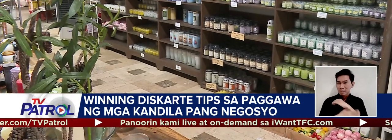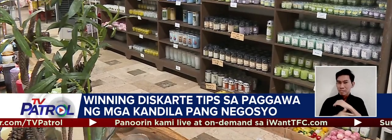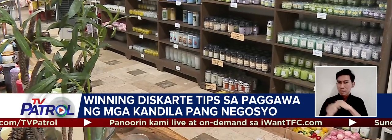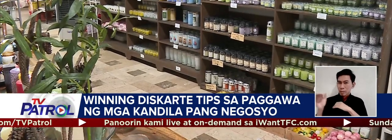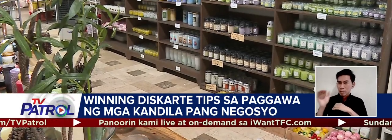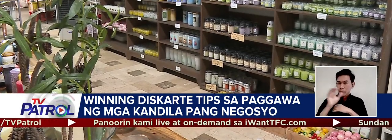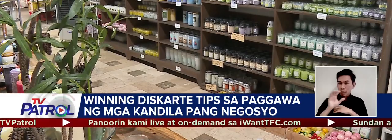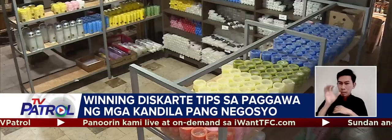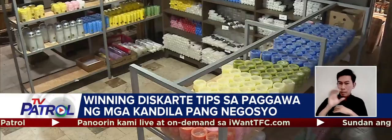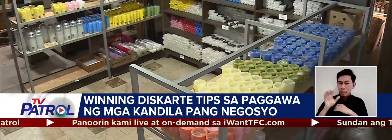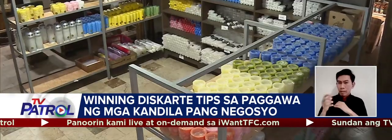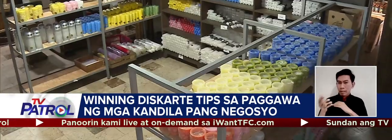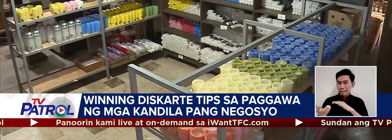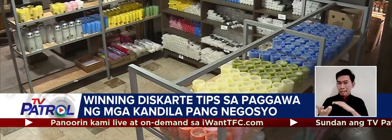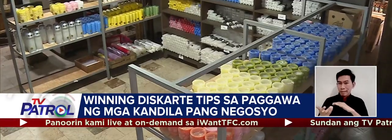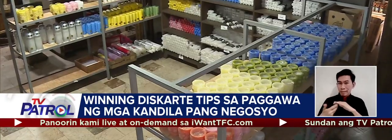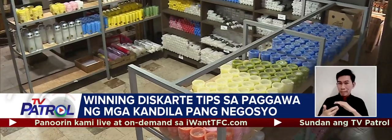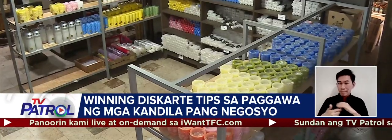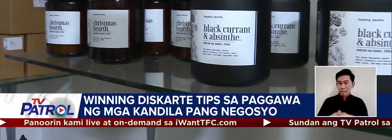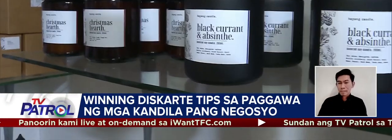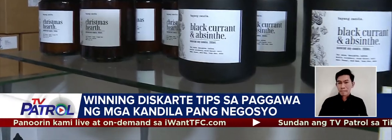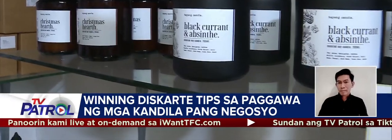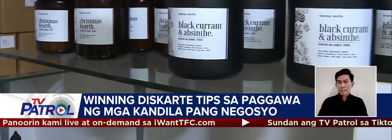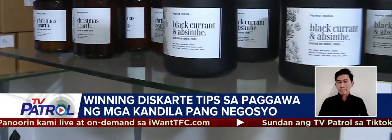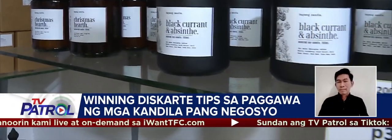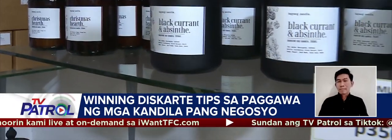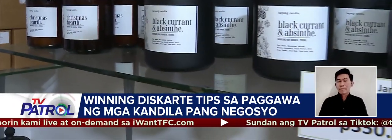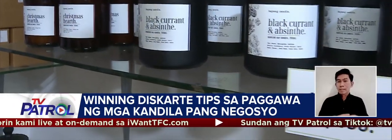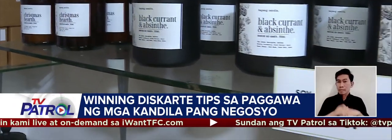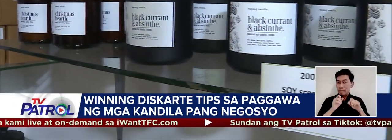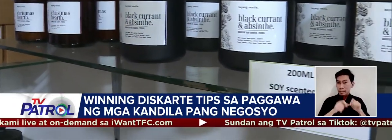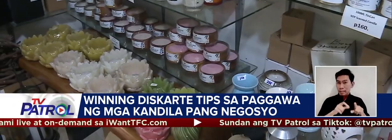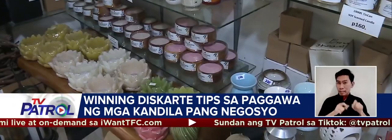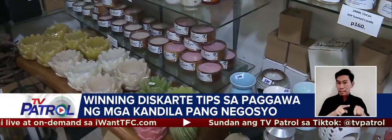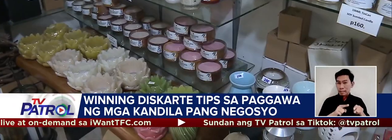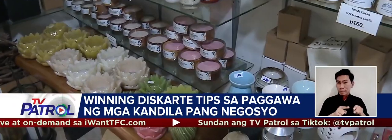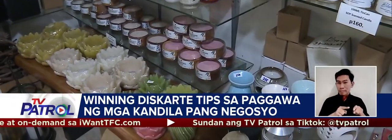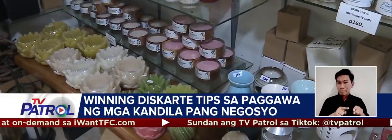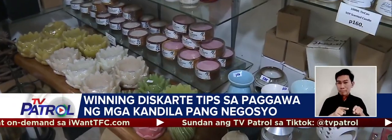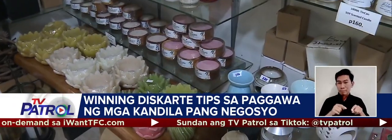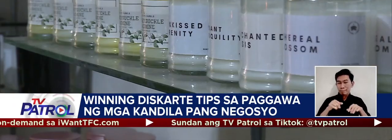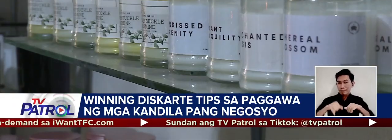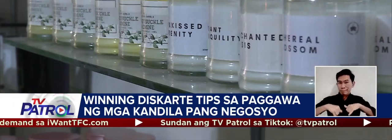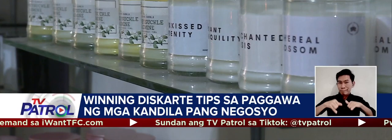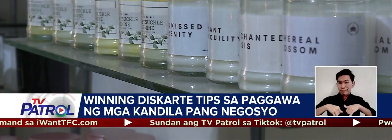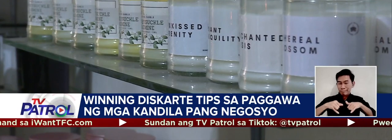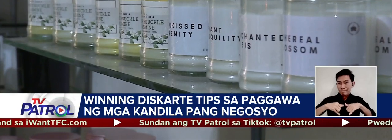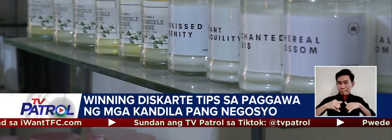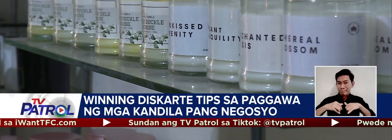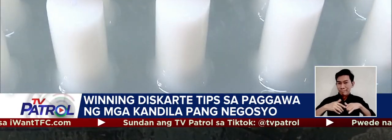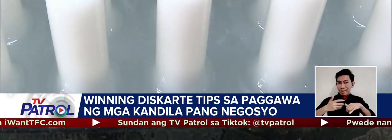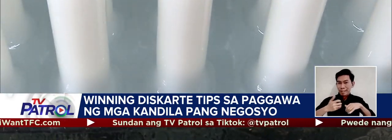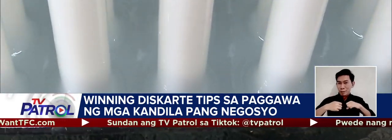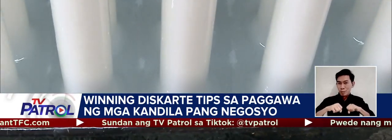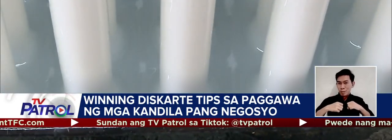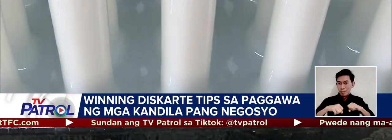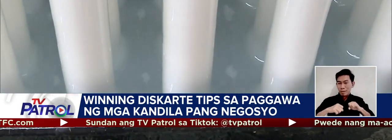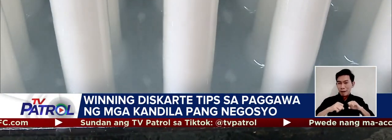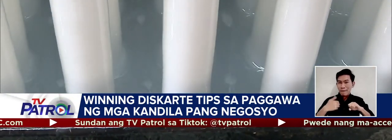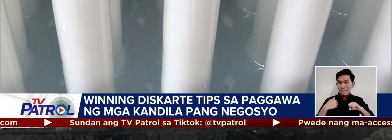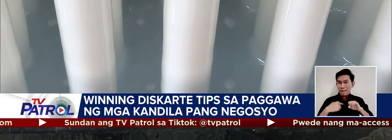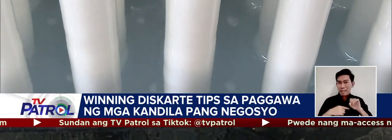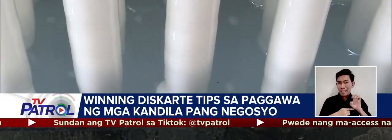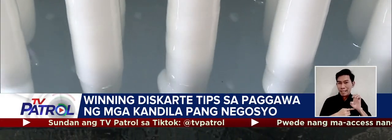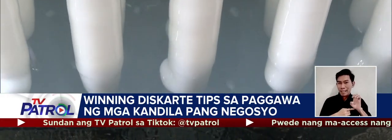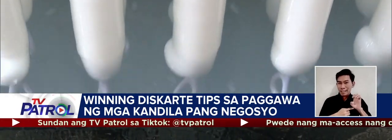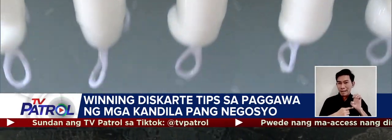Okay. Tapos yung sa pagdating naman sa pagbebenta, kahit nandito ka lang sa store mo, meron ka pang extrang buyer sa